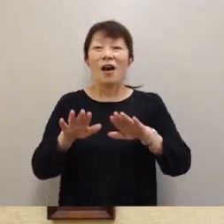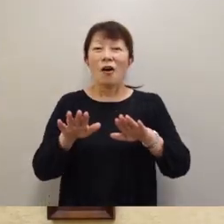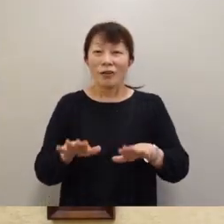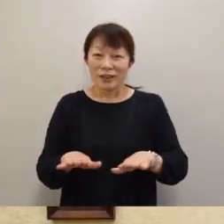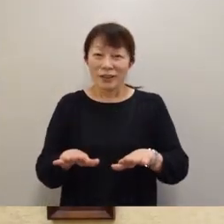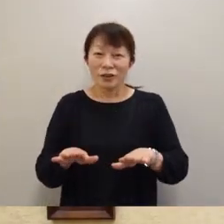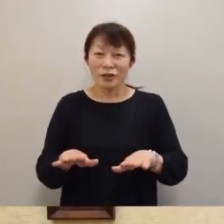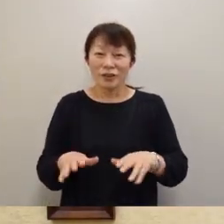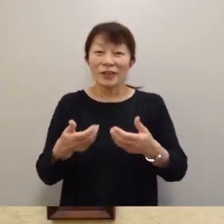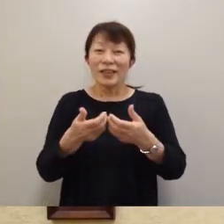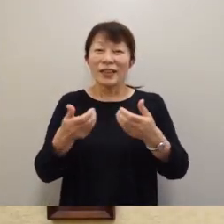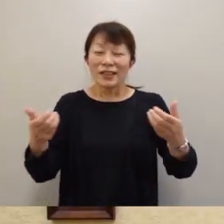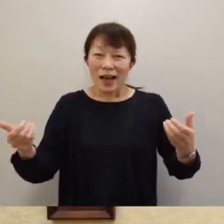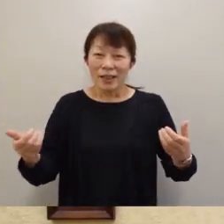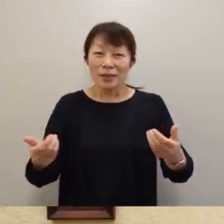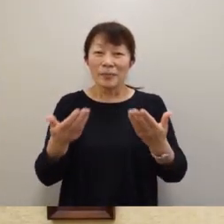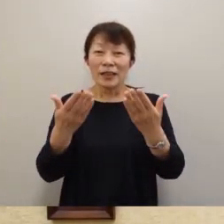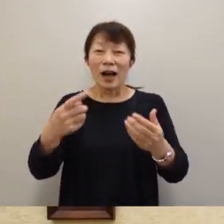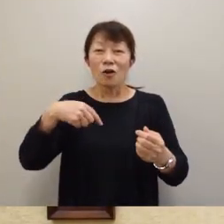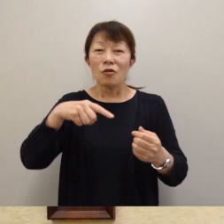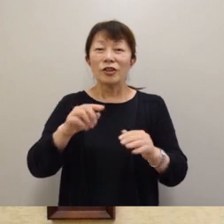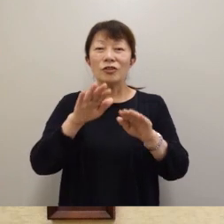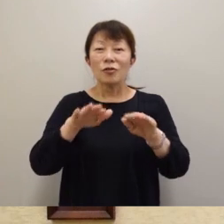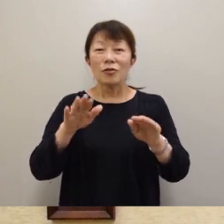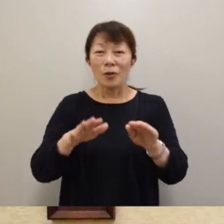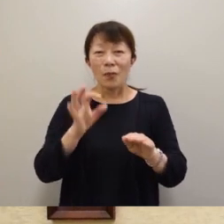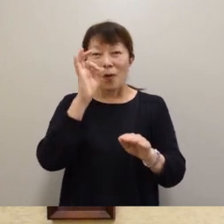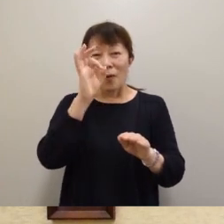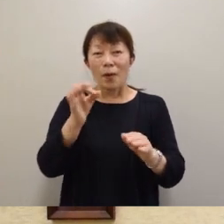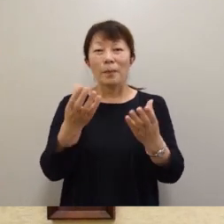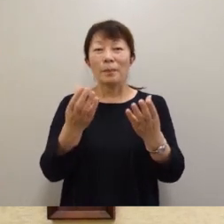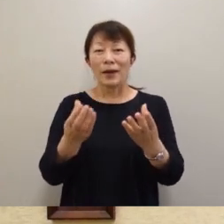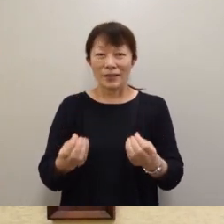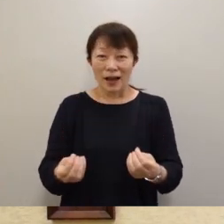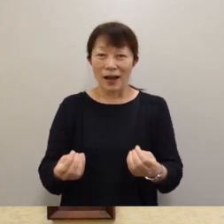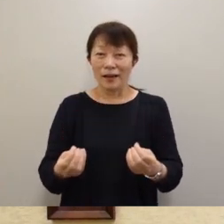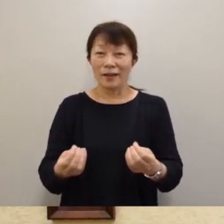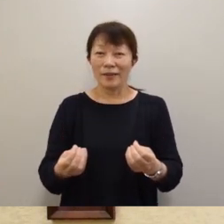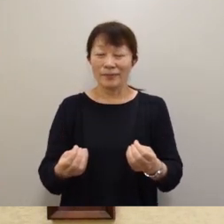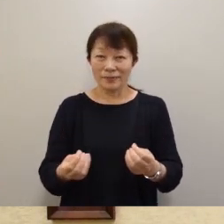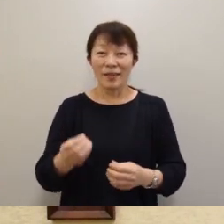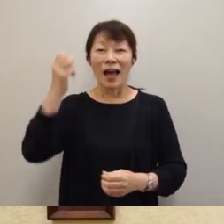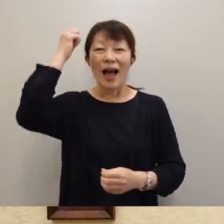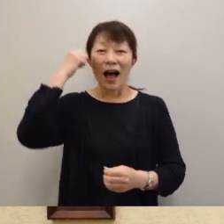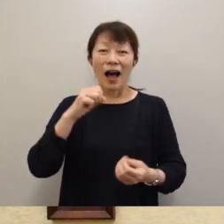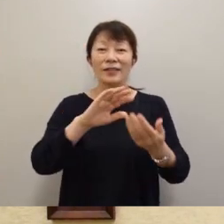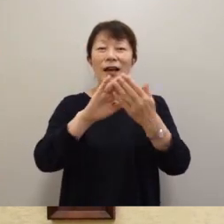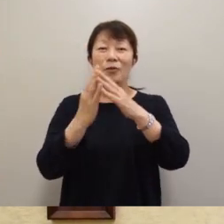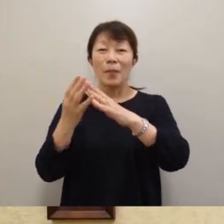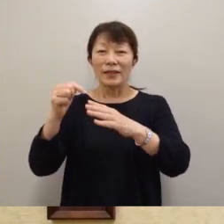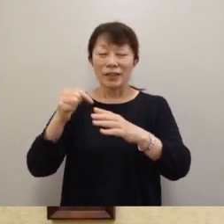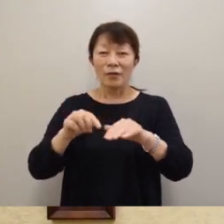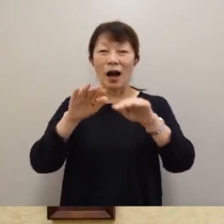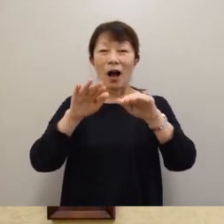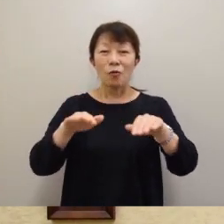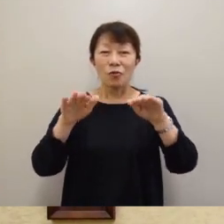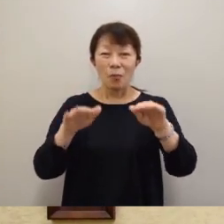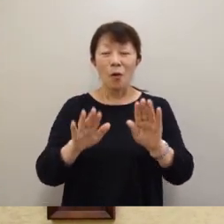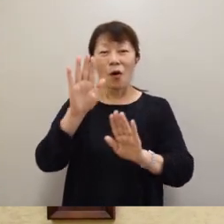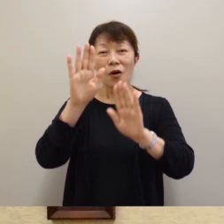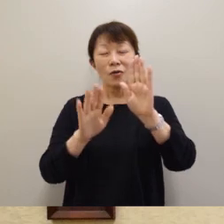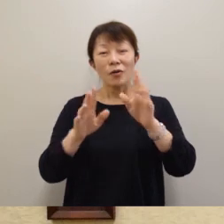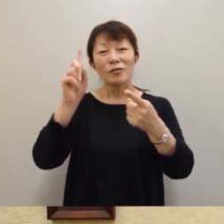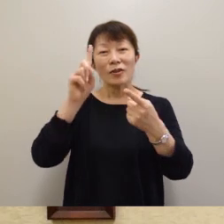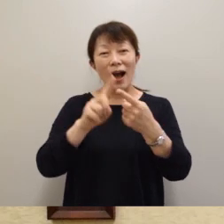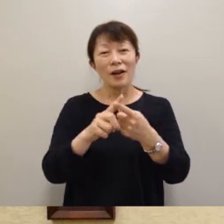本日久しぶりに登校する子どもたちの姿を目にしました。やはり朝の街には子どもたちの姿がよ